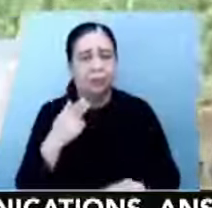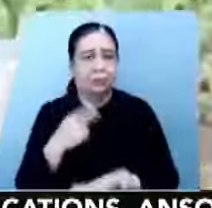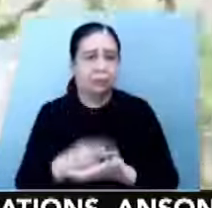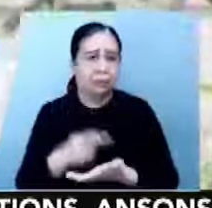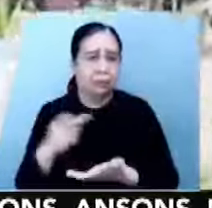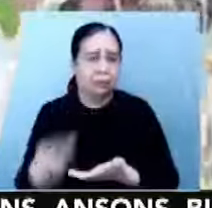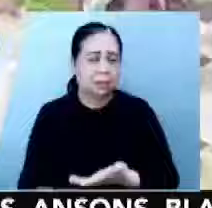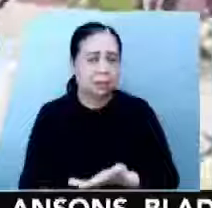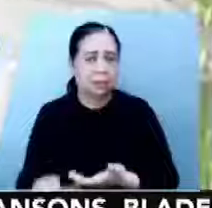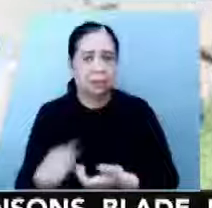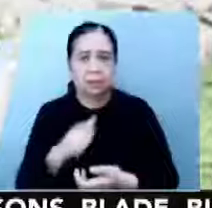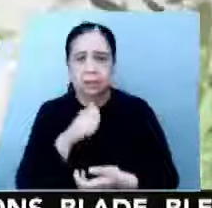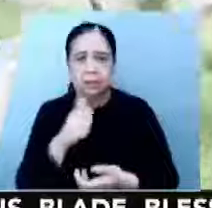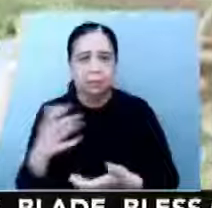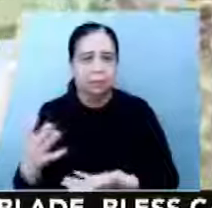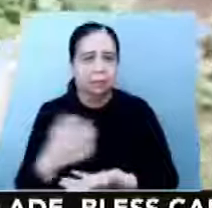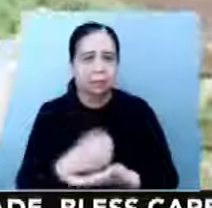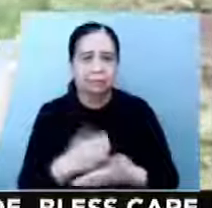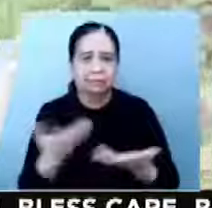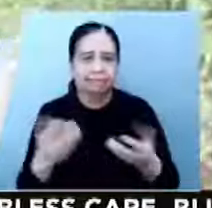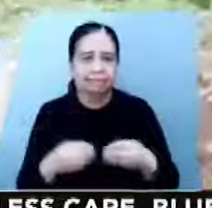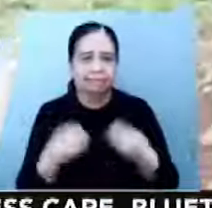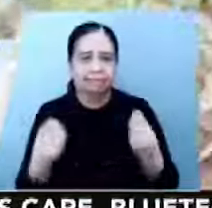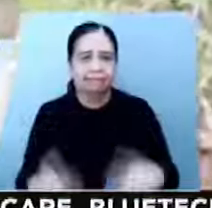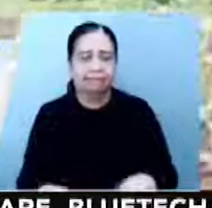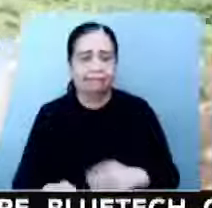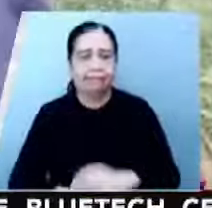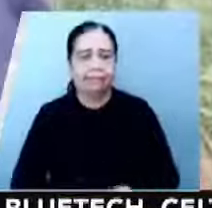ito mapapakinabangan na. Matabunan ng abo.